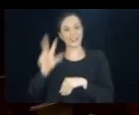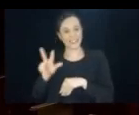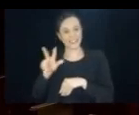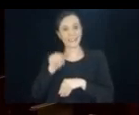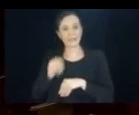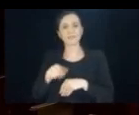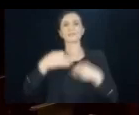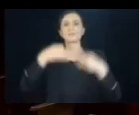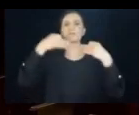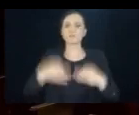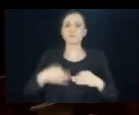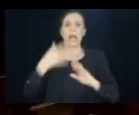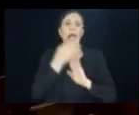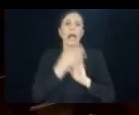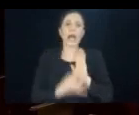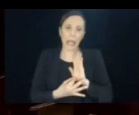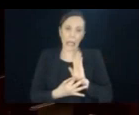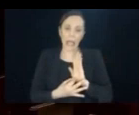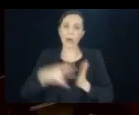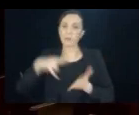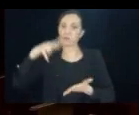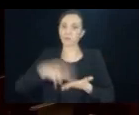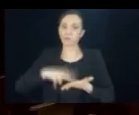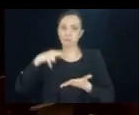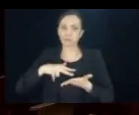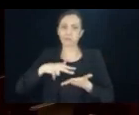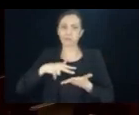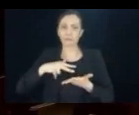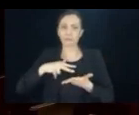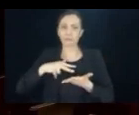2023 nella quale venivano stabilite delle regole